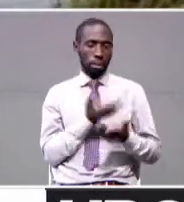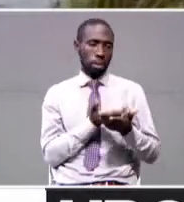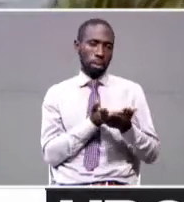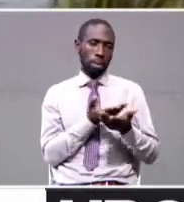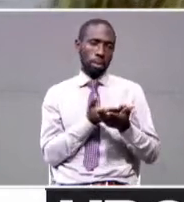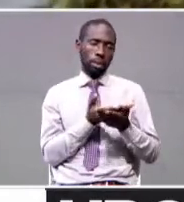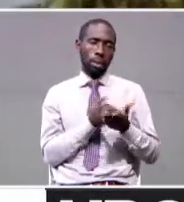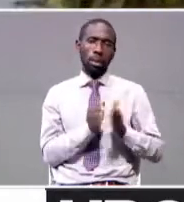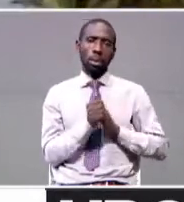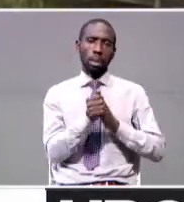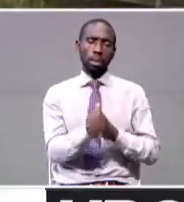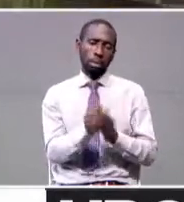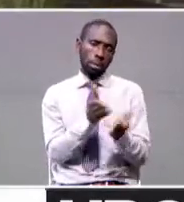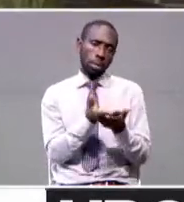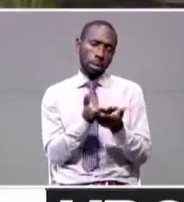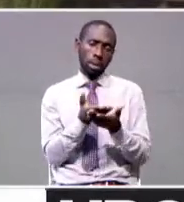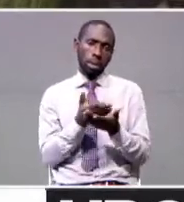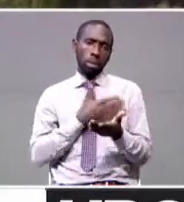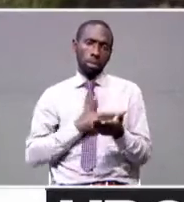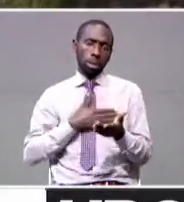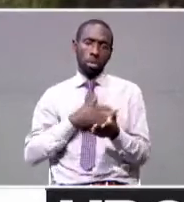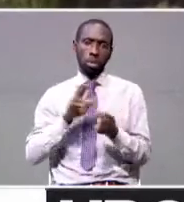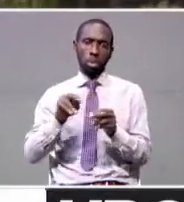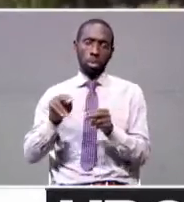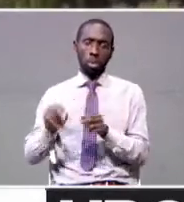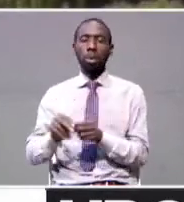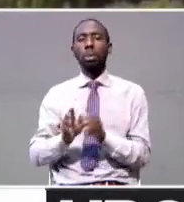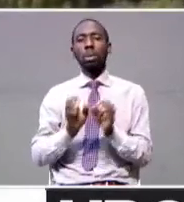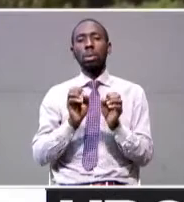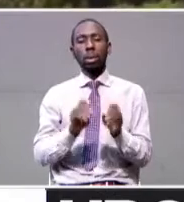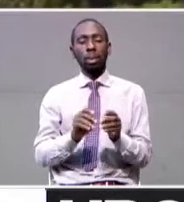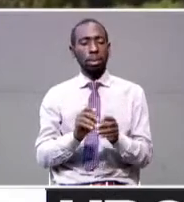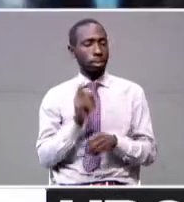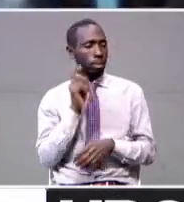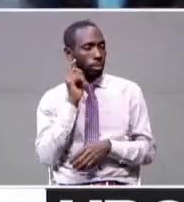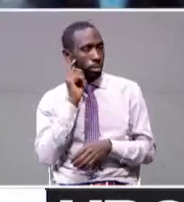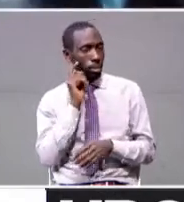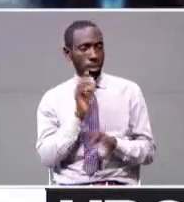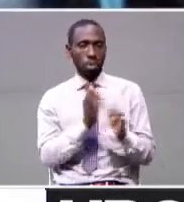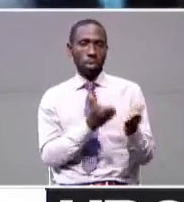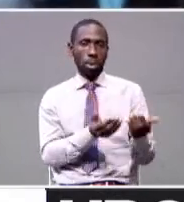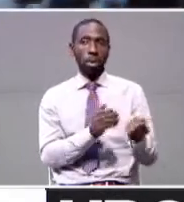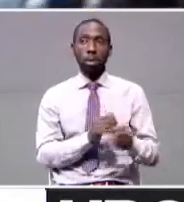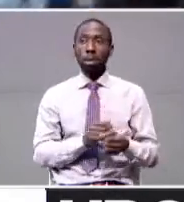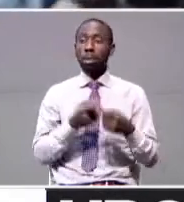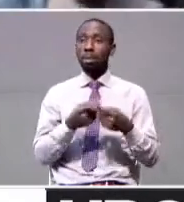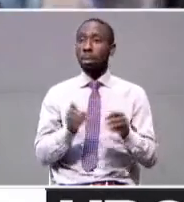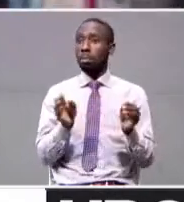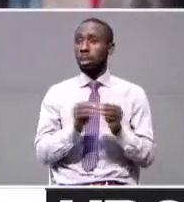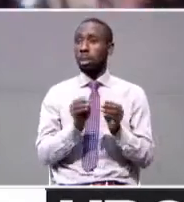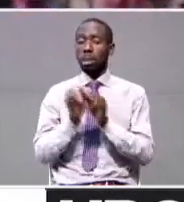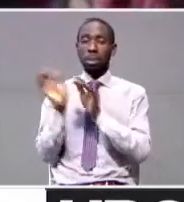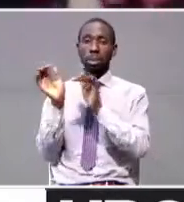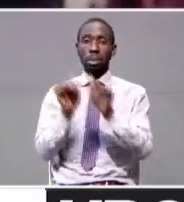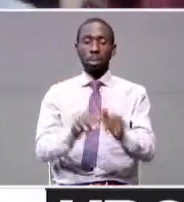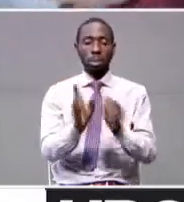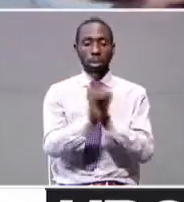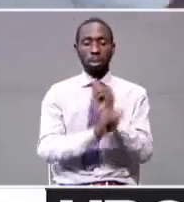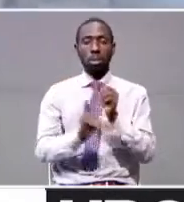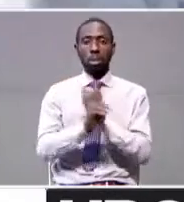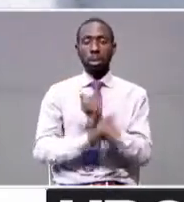okuyita mu bakulembeze ku zi disitulikiti, kino kyayimirizibwa. Mu lukiiko luyitiddwa abakwatibwako ku disitulikiti